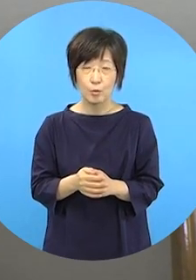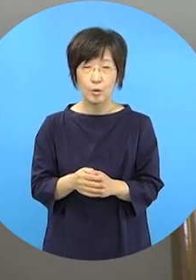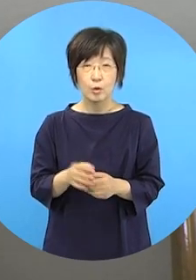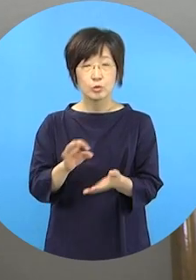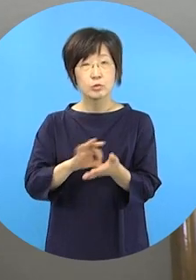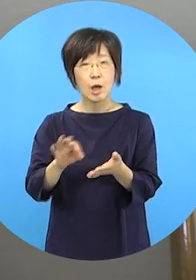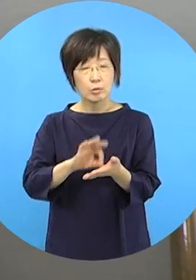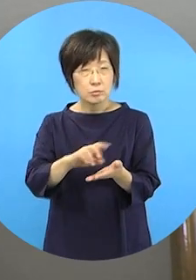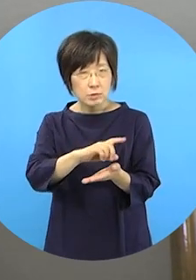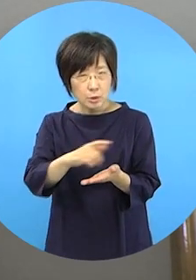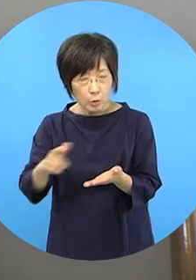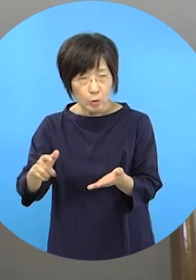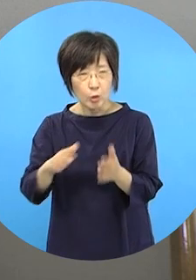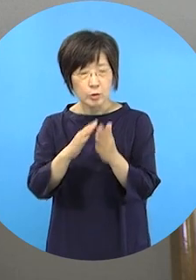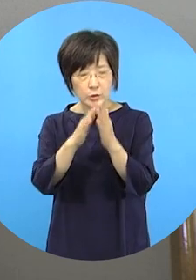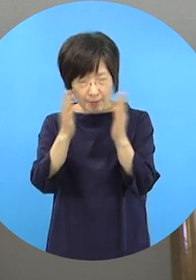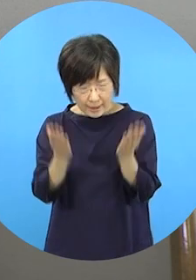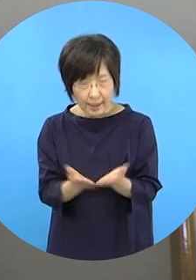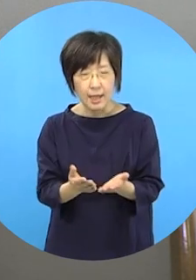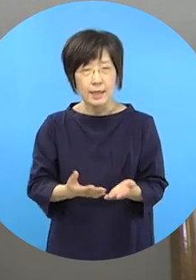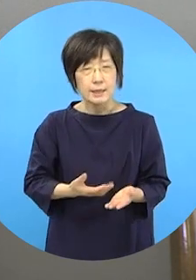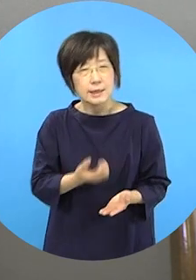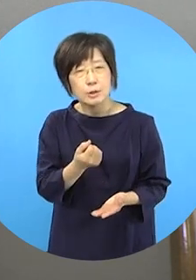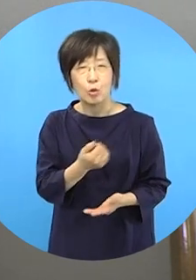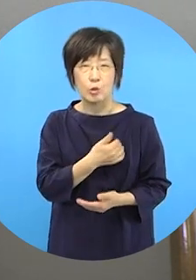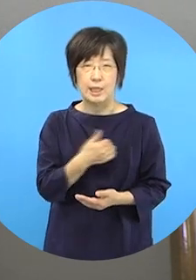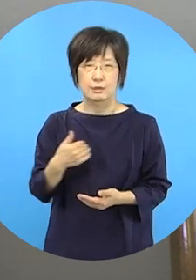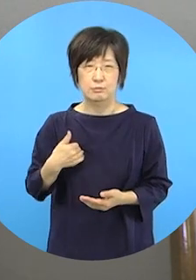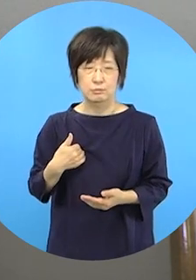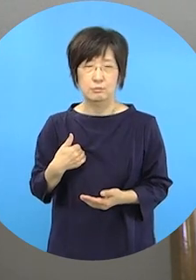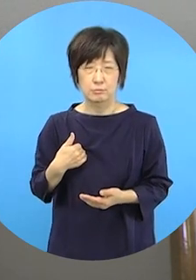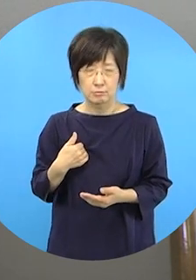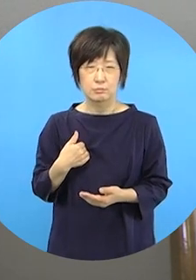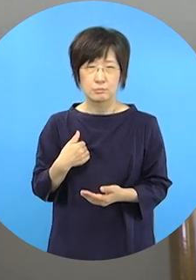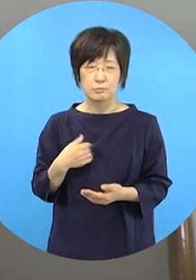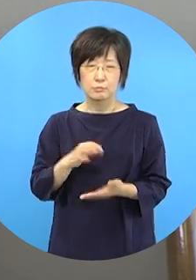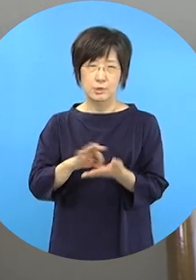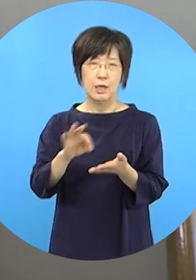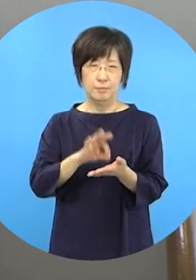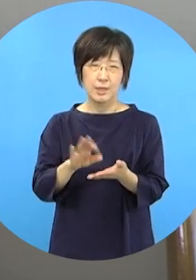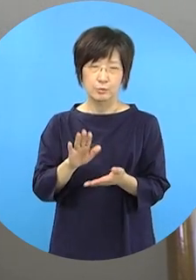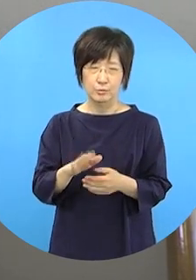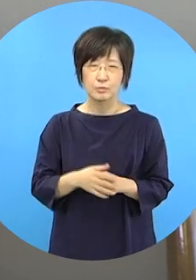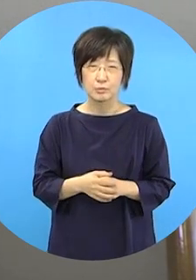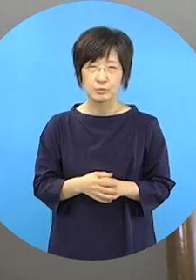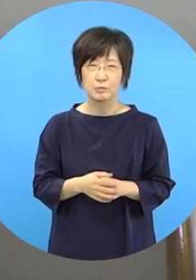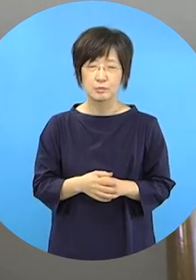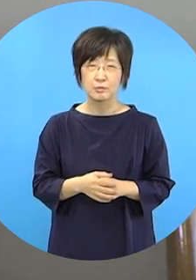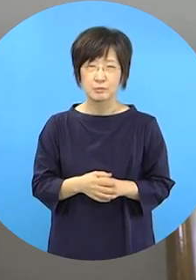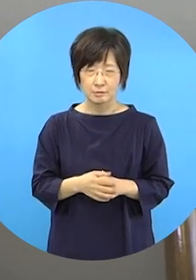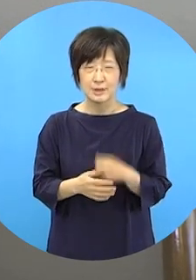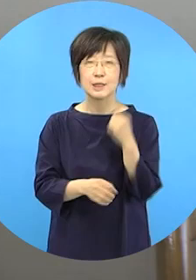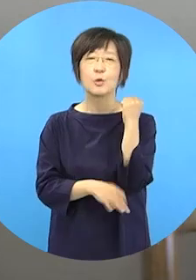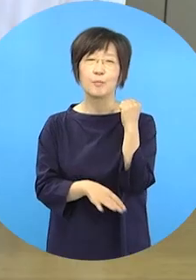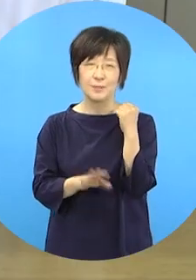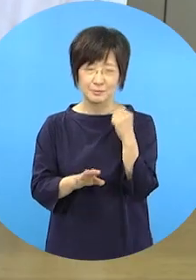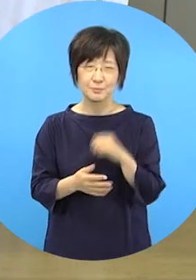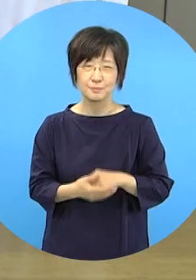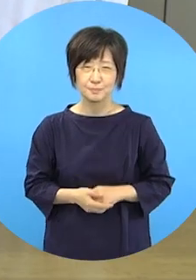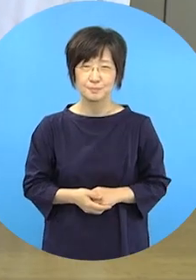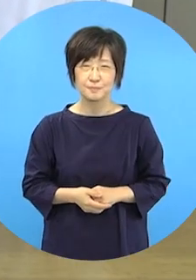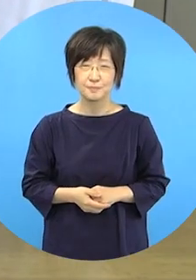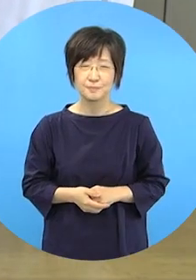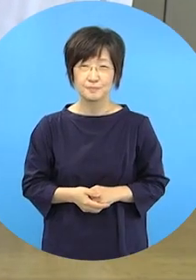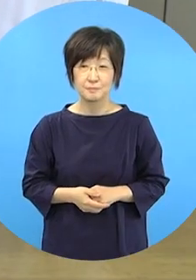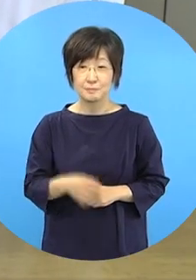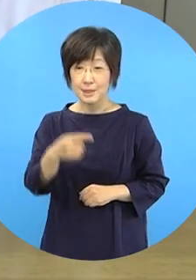もの、全て信用できるものっていうか信頼できるものを使わさせてもらってる、それが一つの基本ですね。 そして